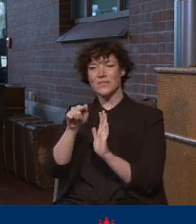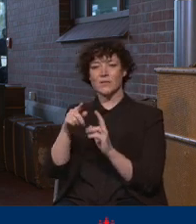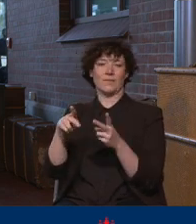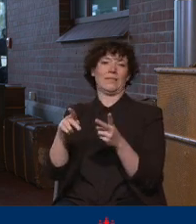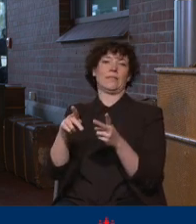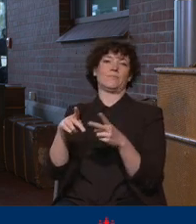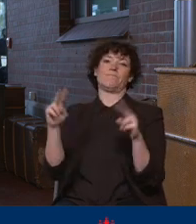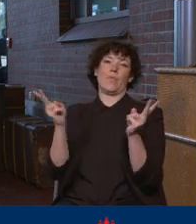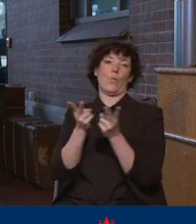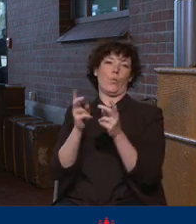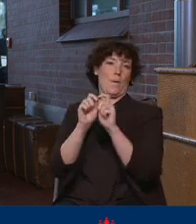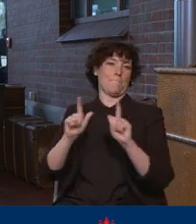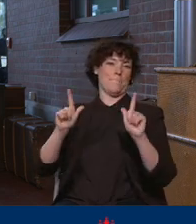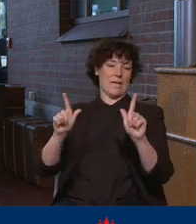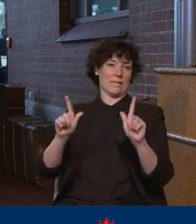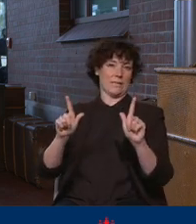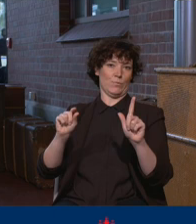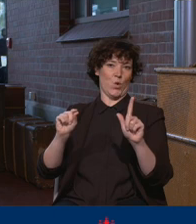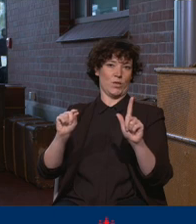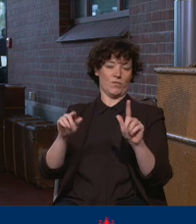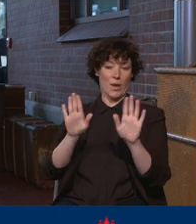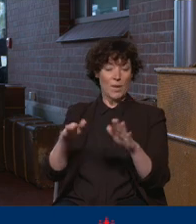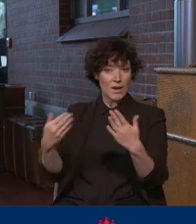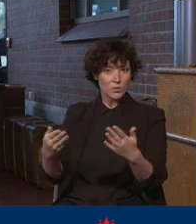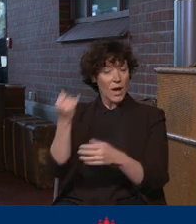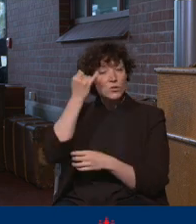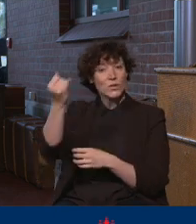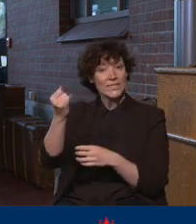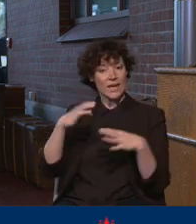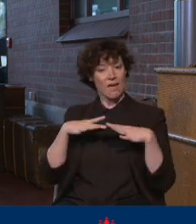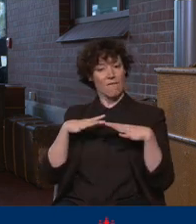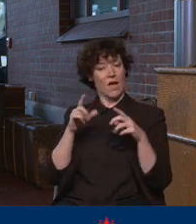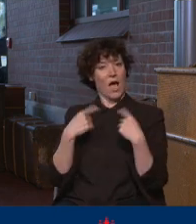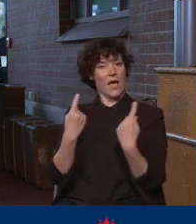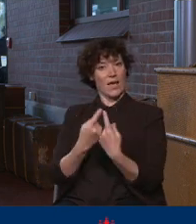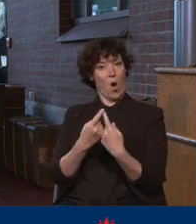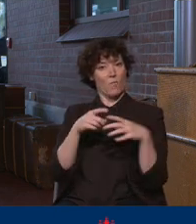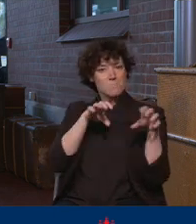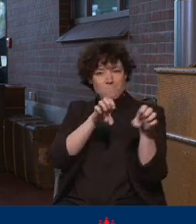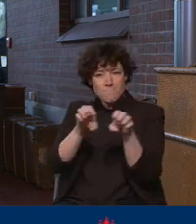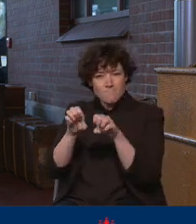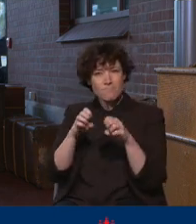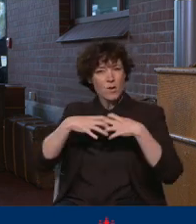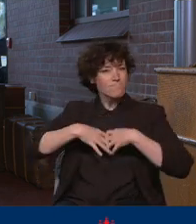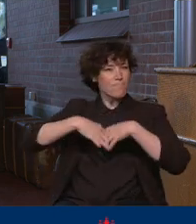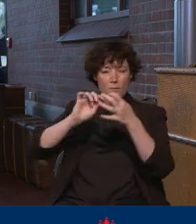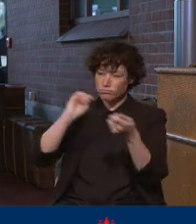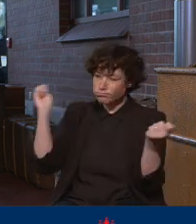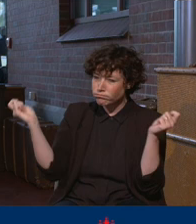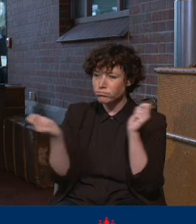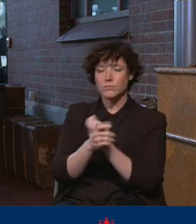es ist also nicht die idee diesen freiraum tatsächlich zu besetzen und in fundamental zu verändern